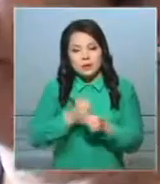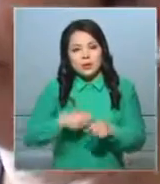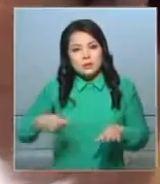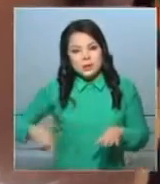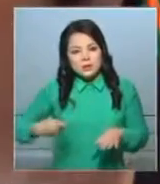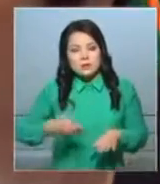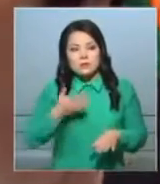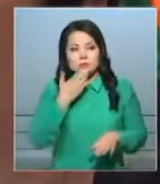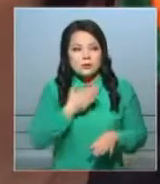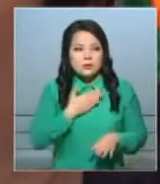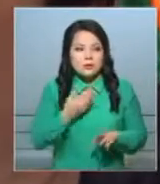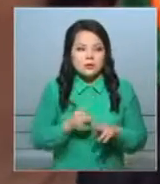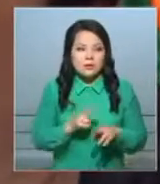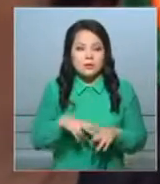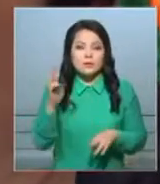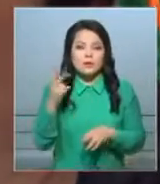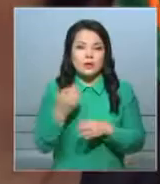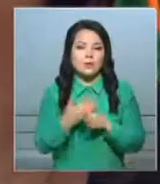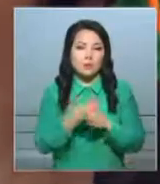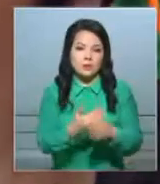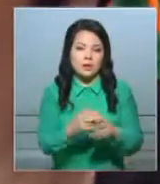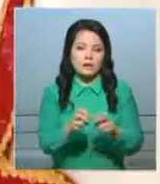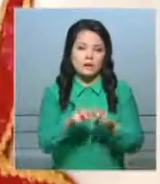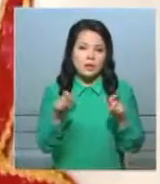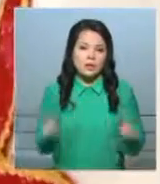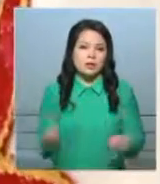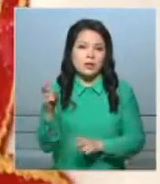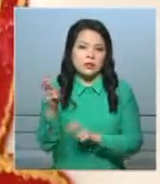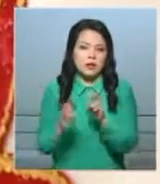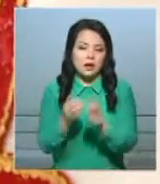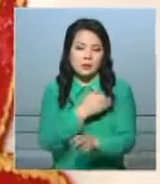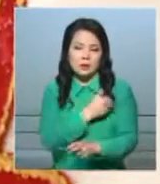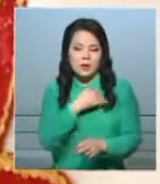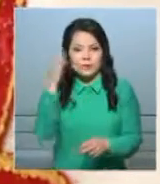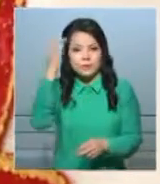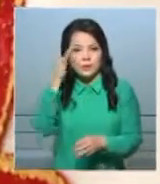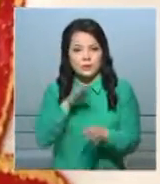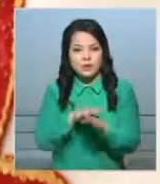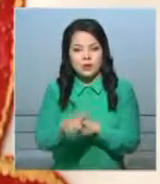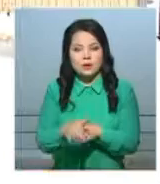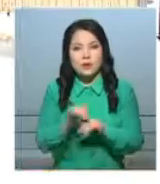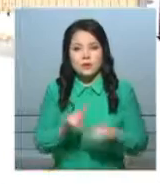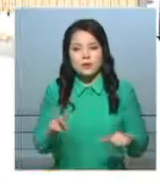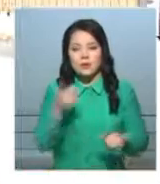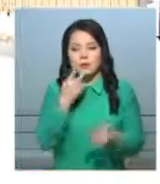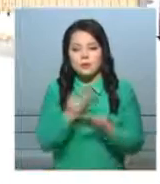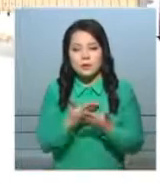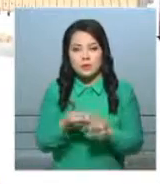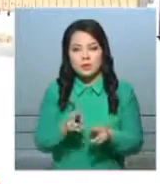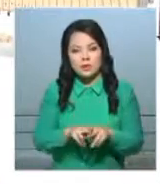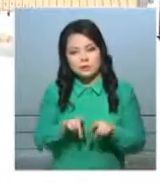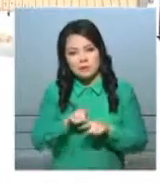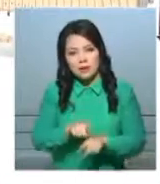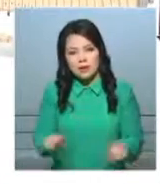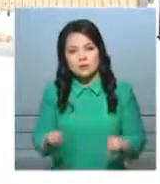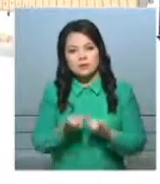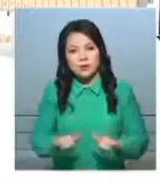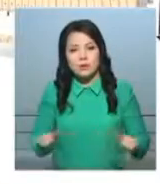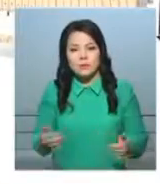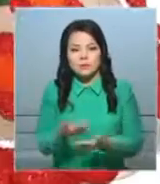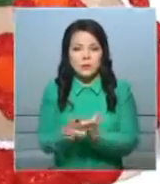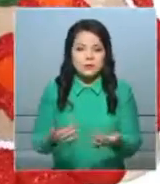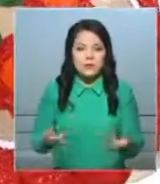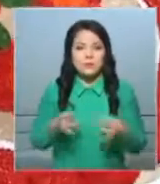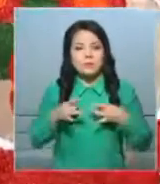емес. Қайта демеушілер тауып, цех ашсам деп армандайды. Оның мақсаты ұлттық өнерді дамыту, насихаттау. Сол үшін түрлі